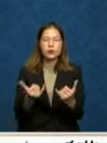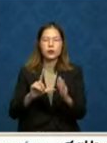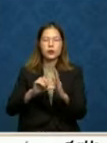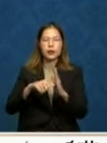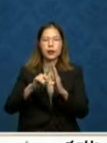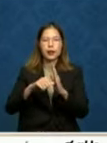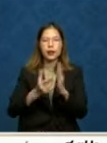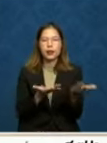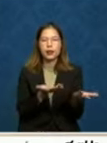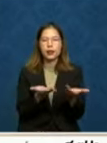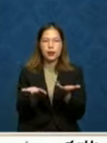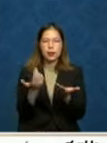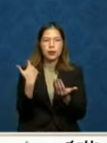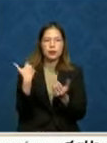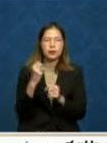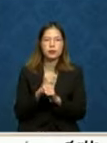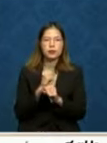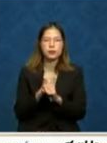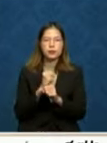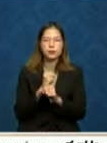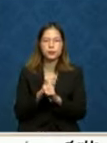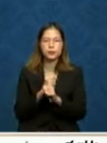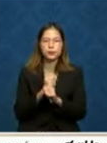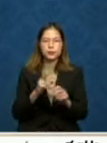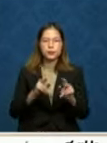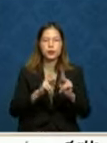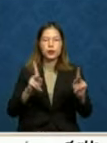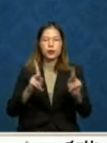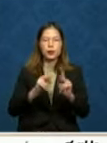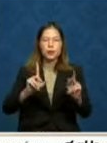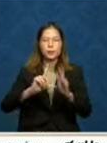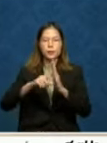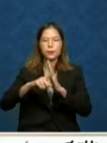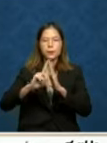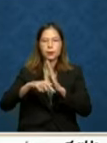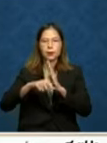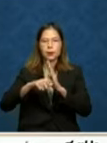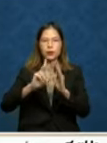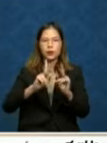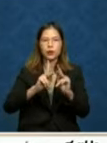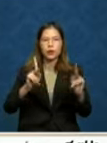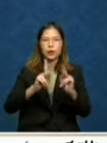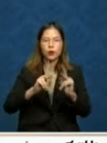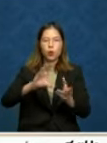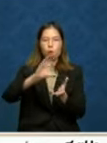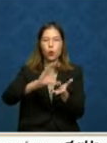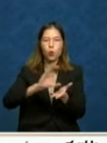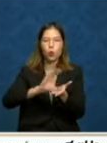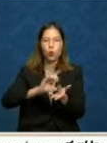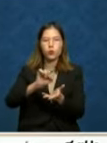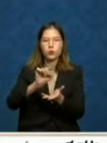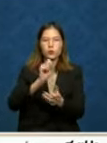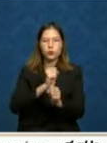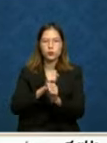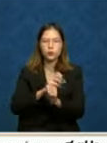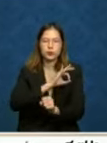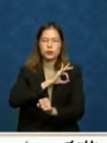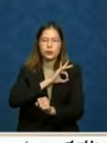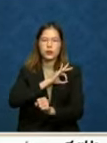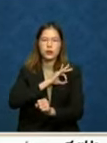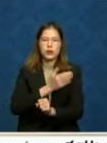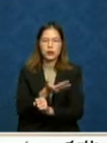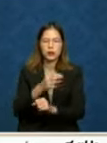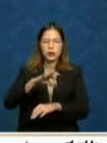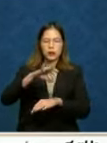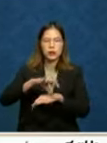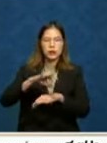ธิการสภาผู้แทนราษฎรนั้นได้ในฐานะกรรมการและเลขาคณะกรรมการกองทุนผู้เคยเป็นสมาชิกรัฐ